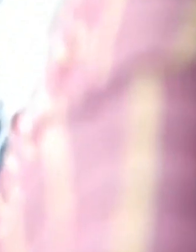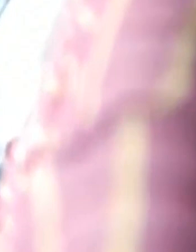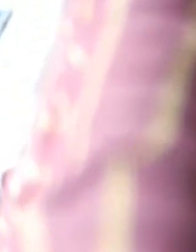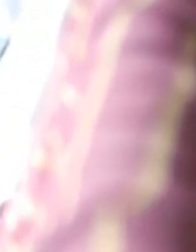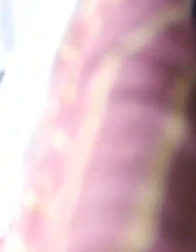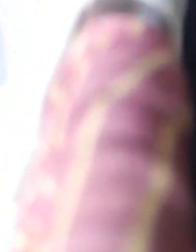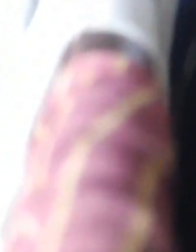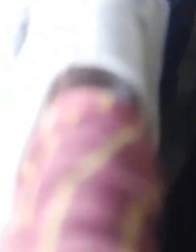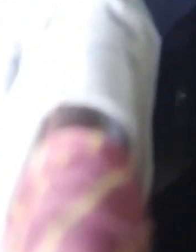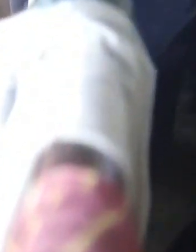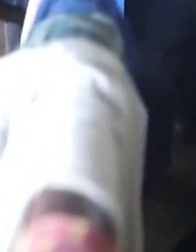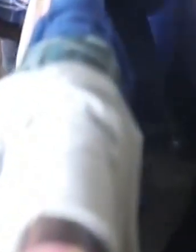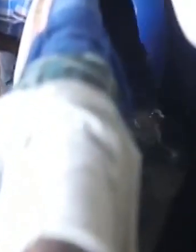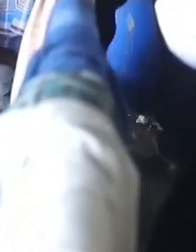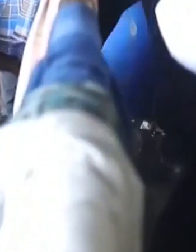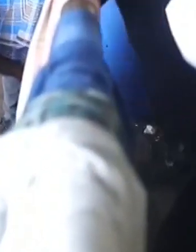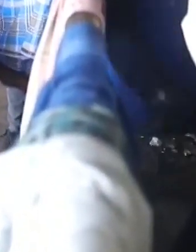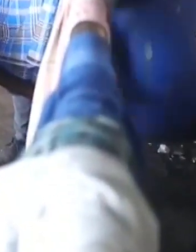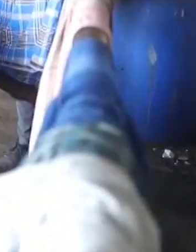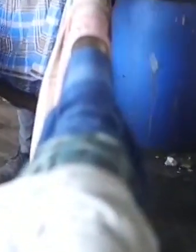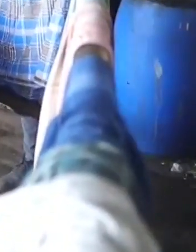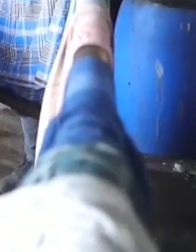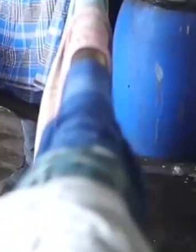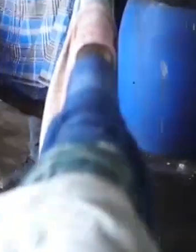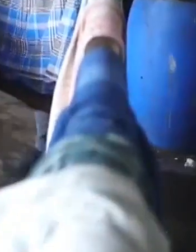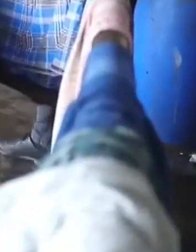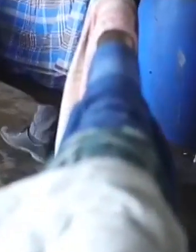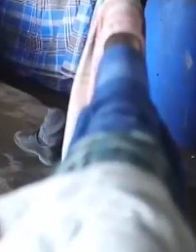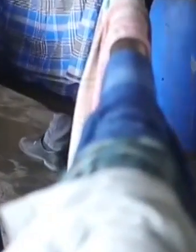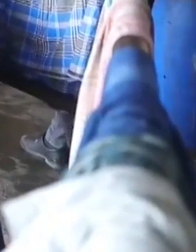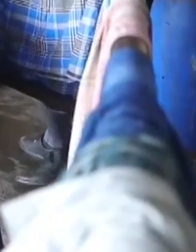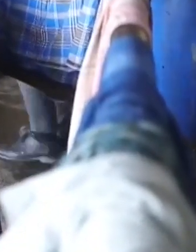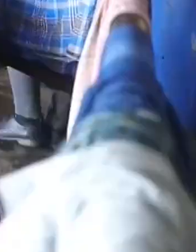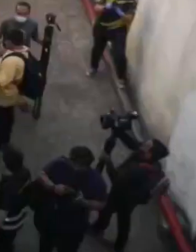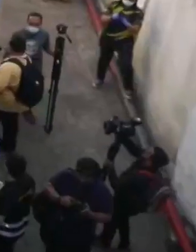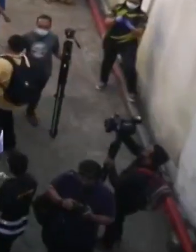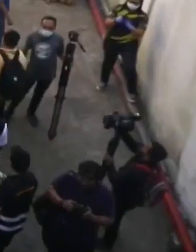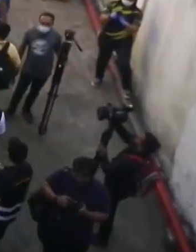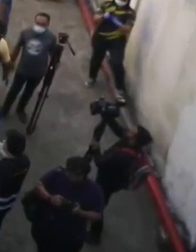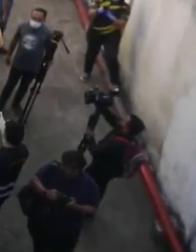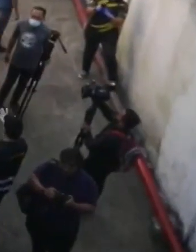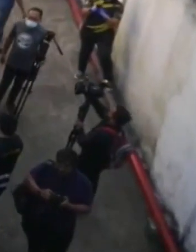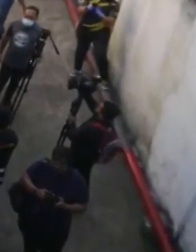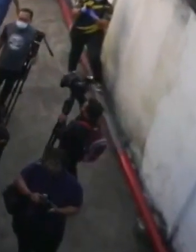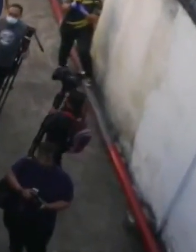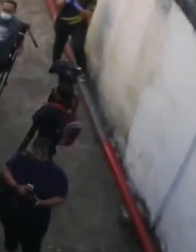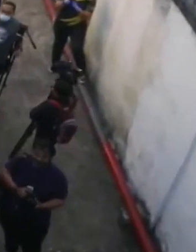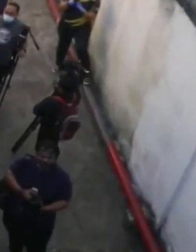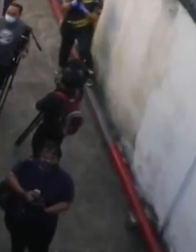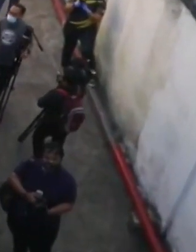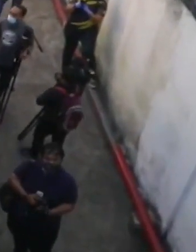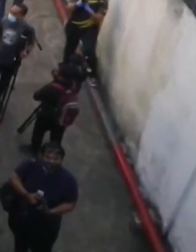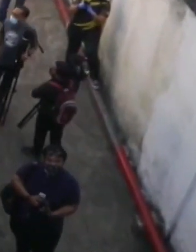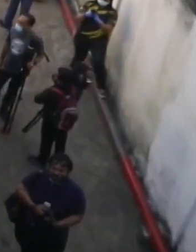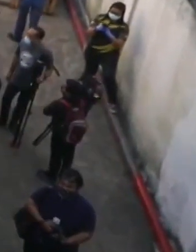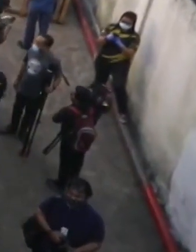pekerja tetapi dari segi meningkatkan addendum buat Mas Soni mungkin bukan satu pendekatan yang baik